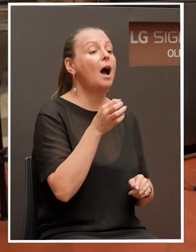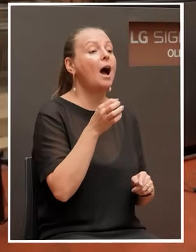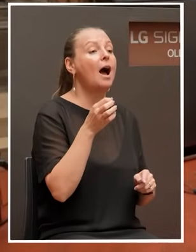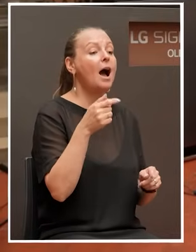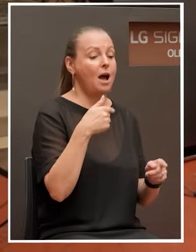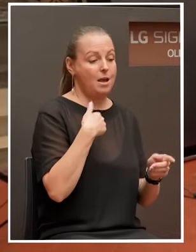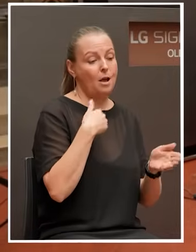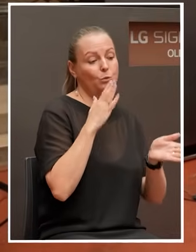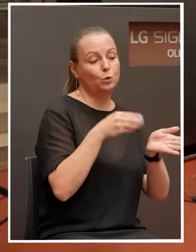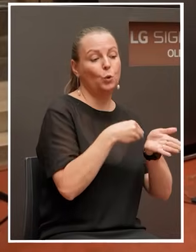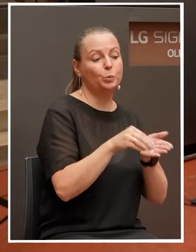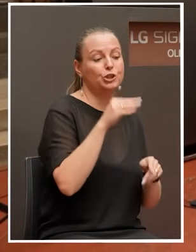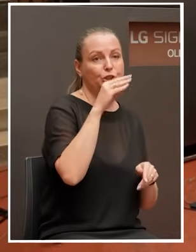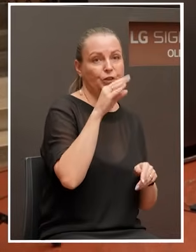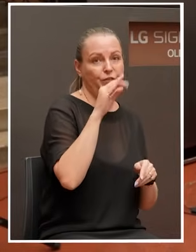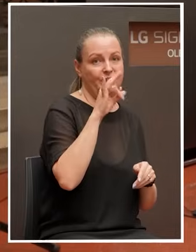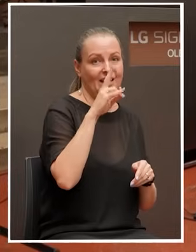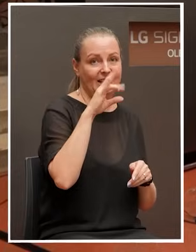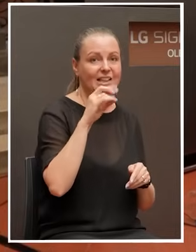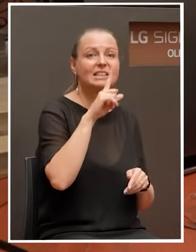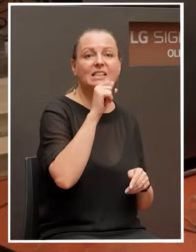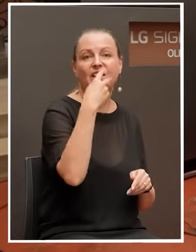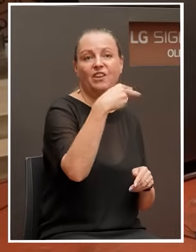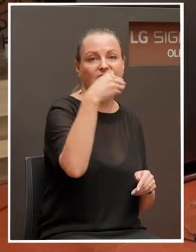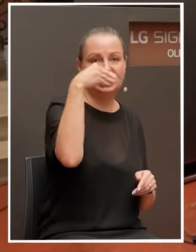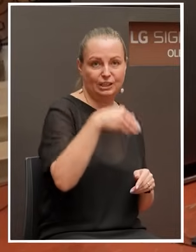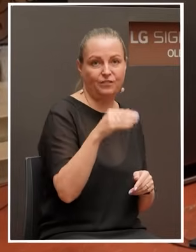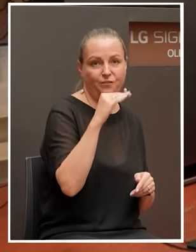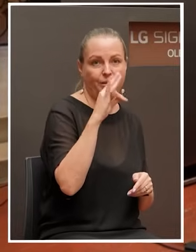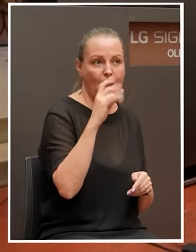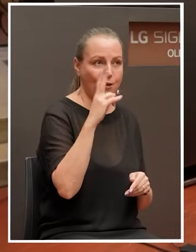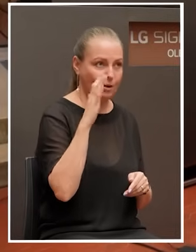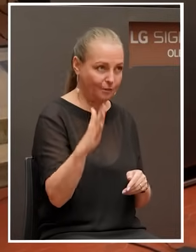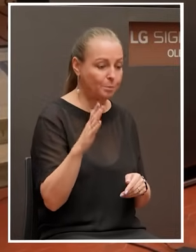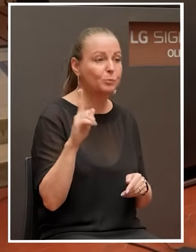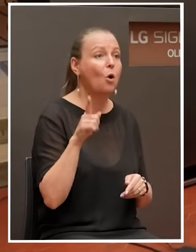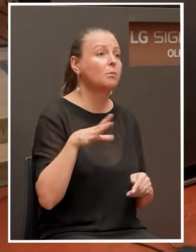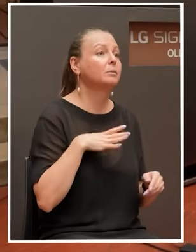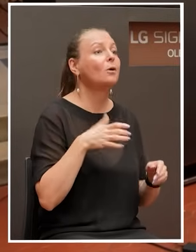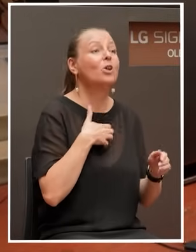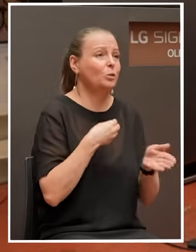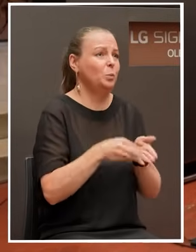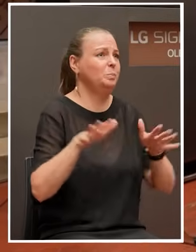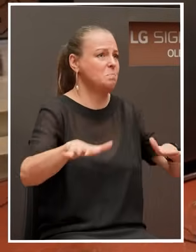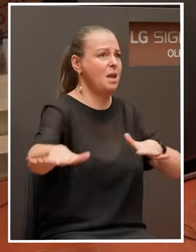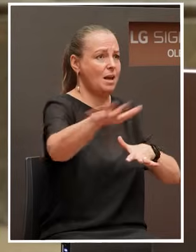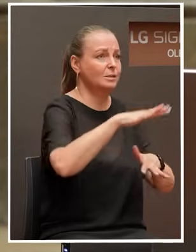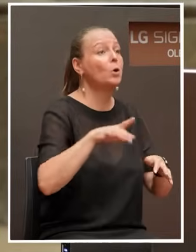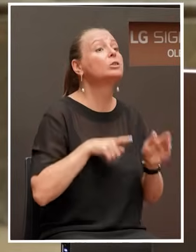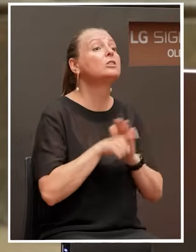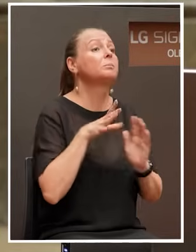свое Живерни за 22 тысячи франков, потому что до этого он жил, ну, как съемщик, а теперь понял,